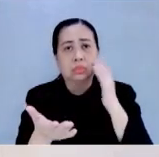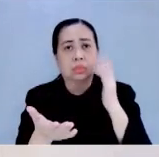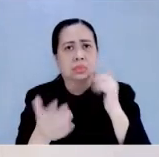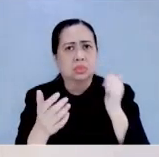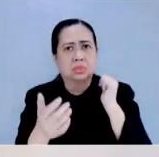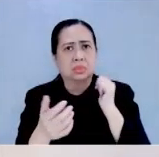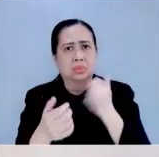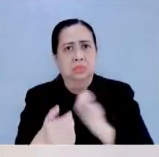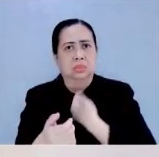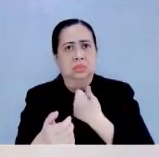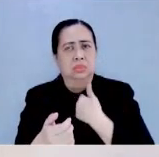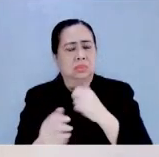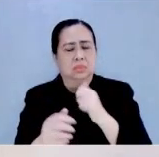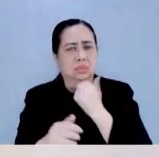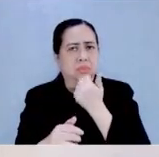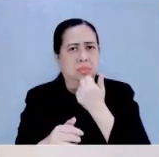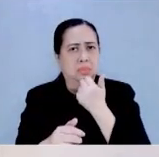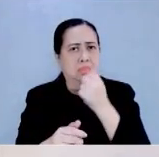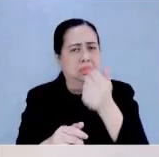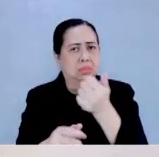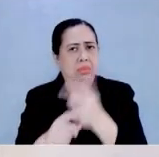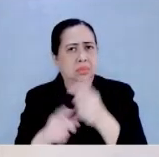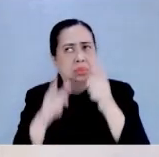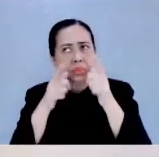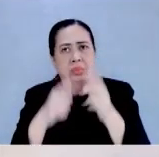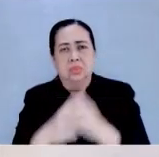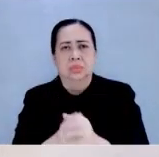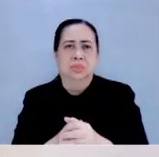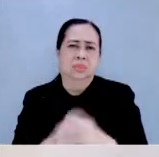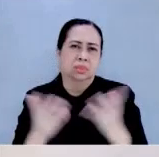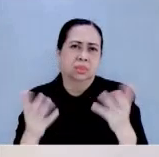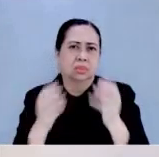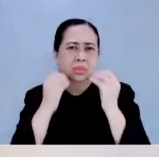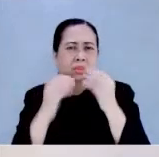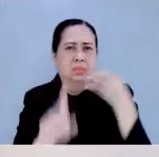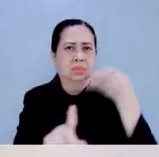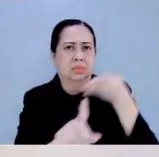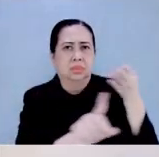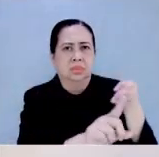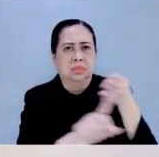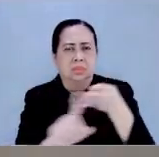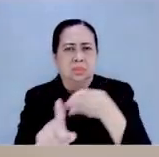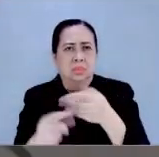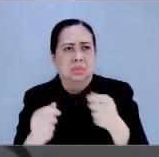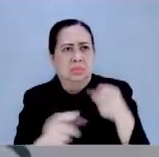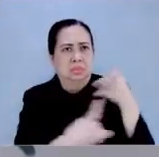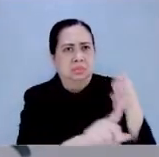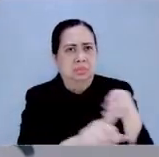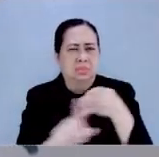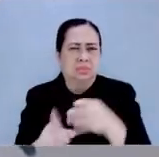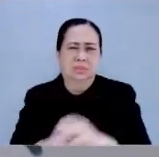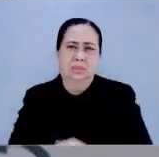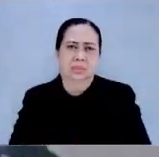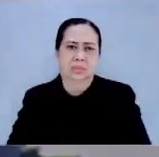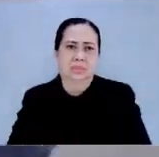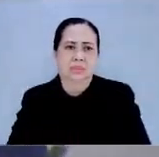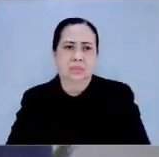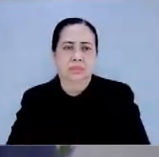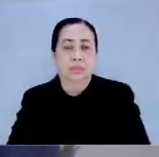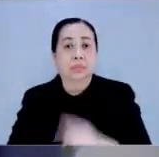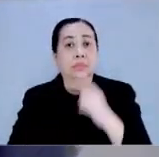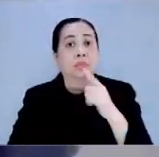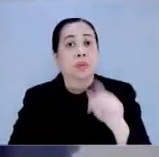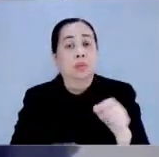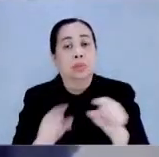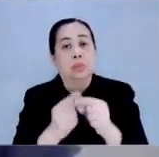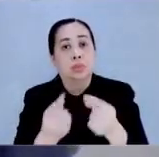kami mismo, hindi po tama yun eh. Kasi para masyado tayong nagiging bias as against a particular candidate. Giit naman ang